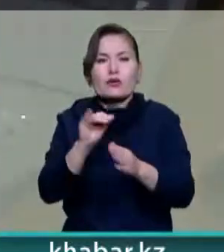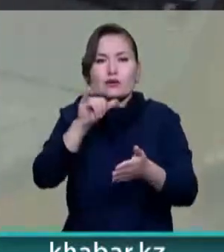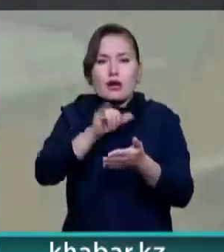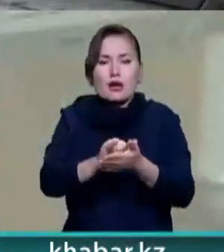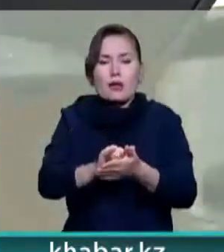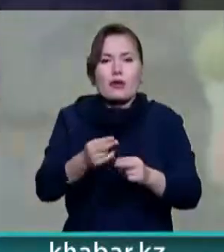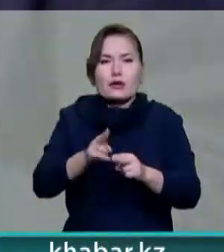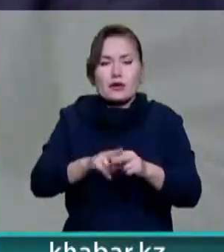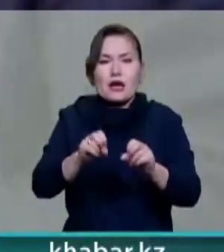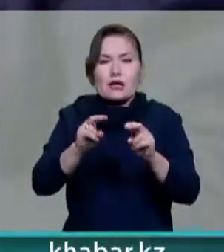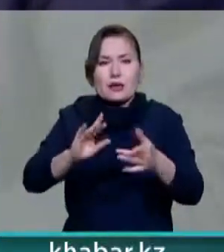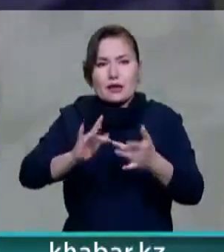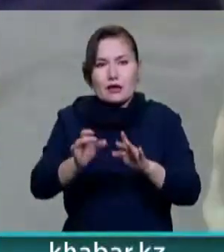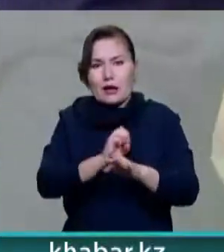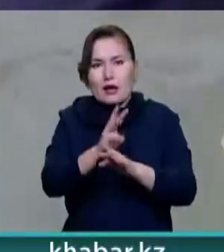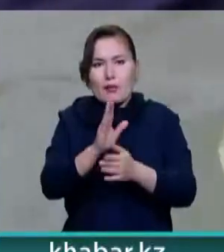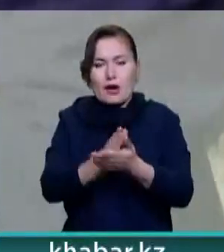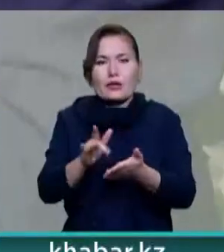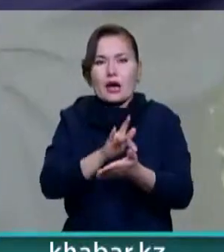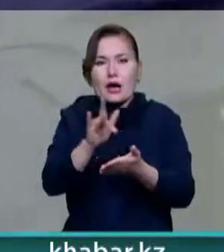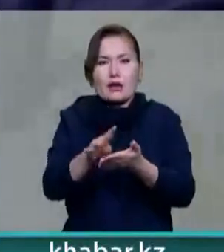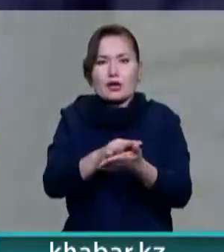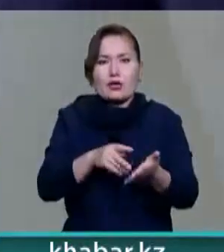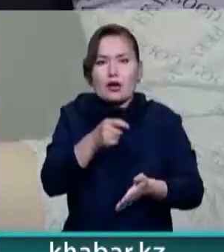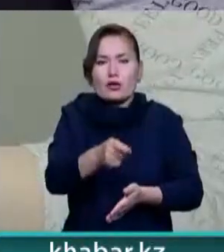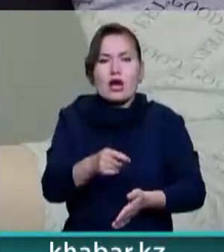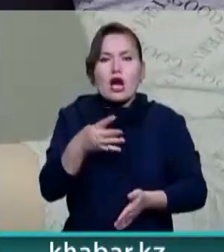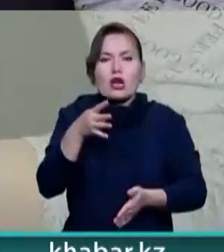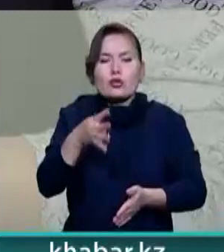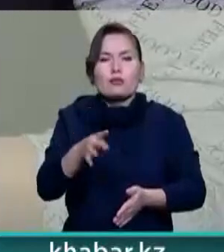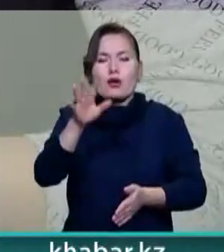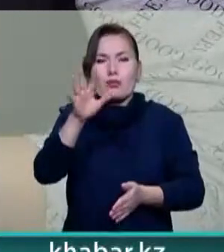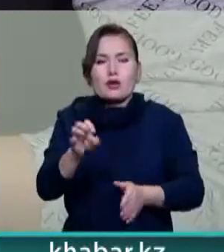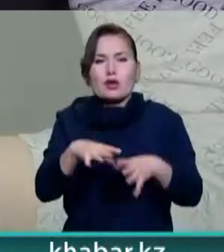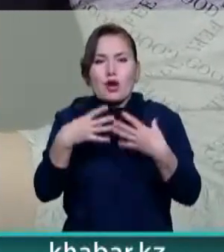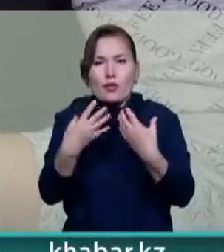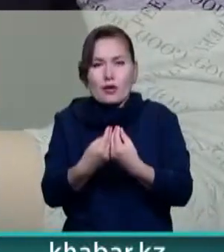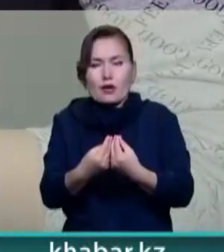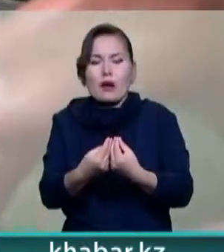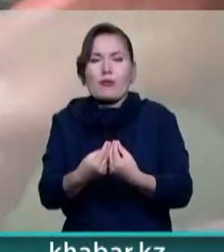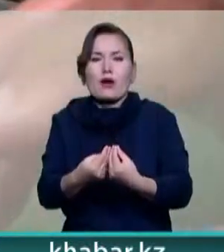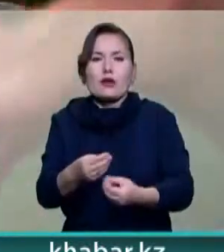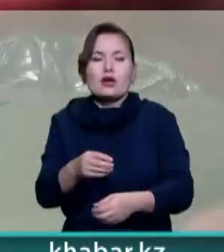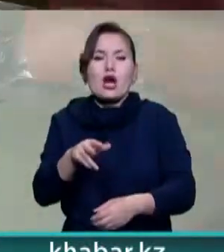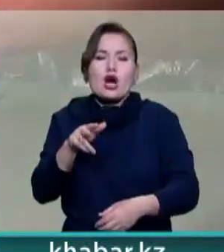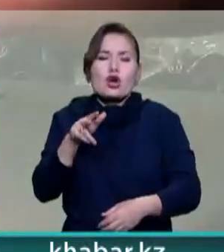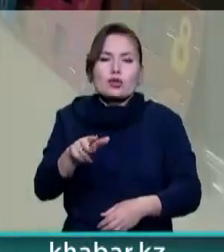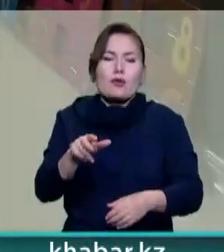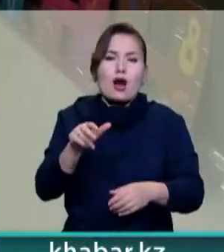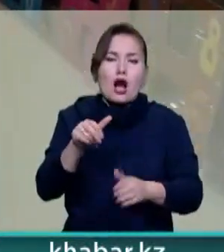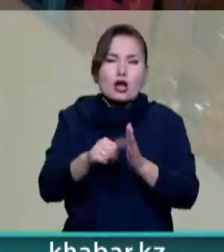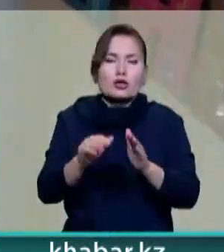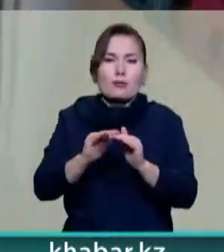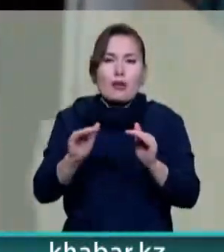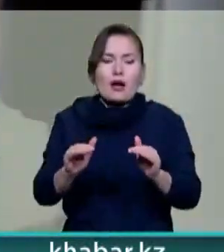мен сим-карталар сатып алынды. Қалада өтініш берген 4,5 мың отбасының бүгінде 3600-і техникалық құралдармен